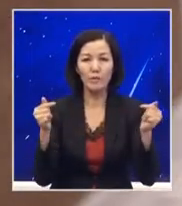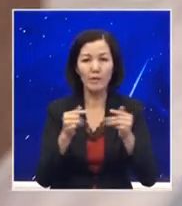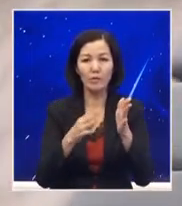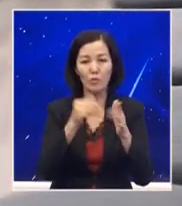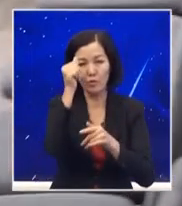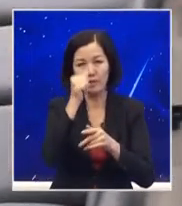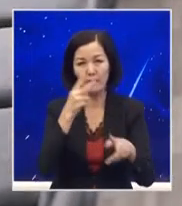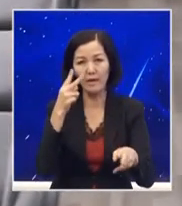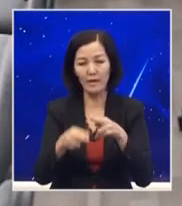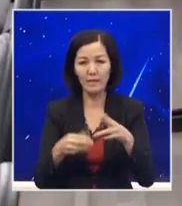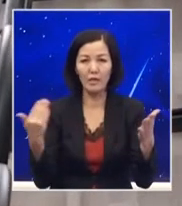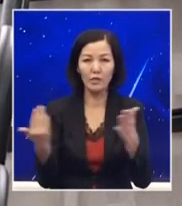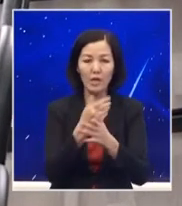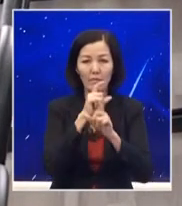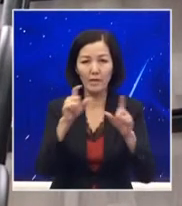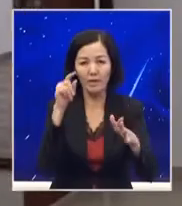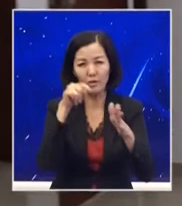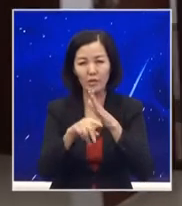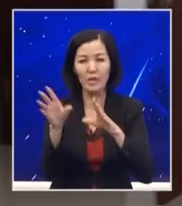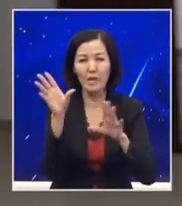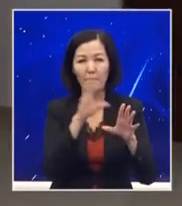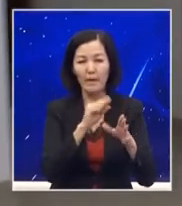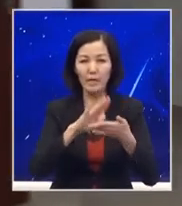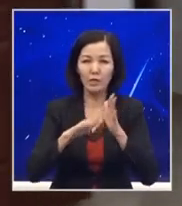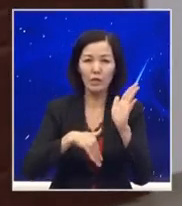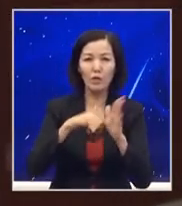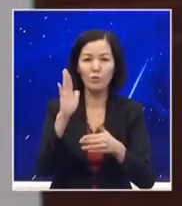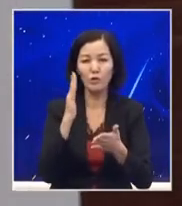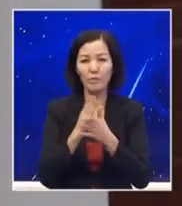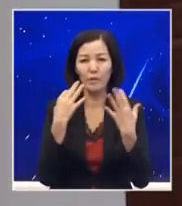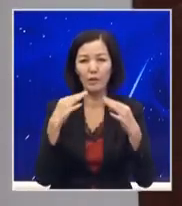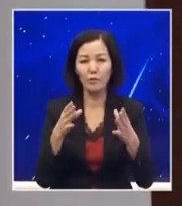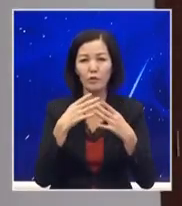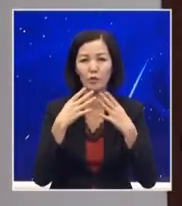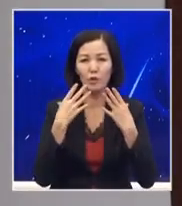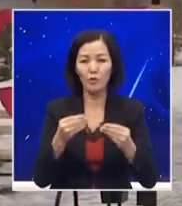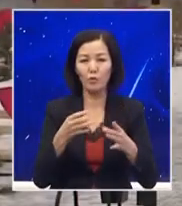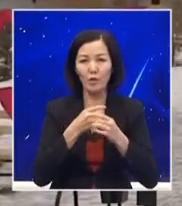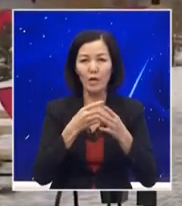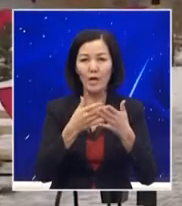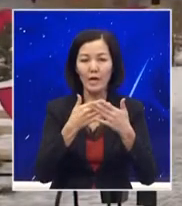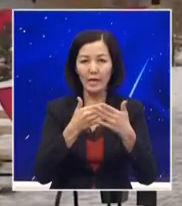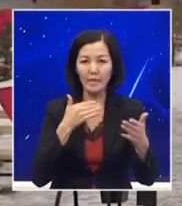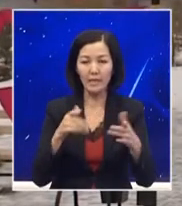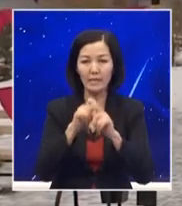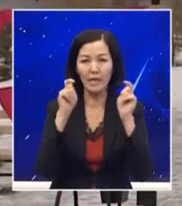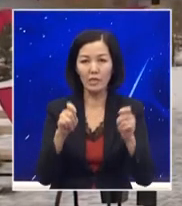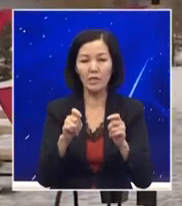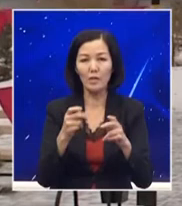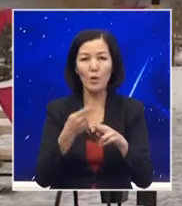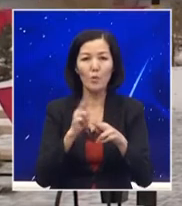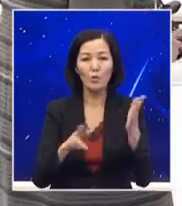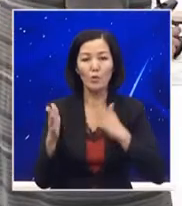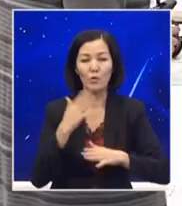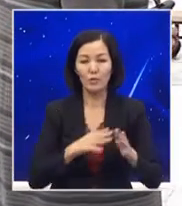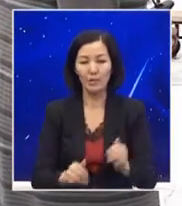айда аяқтаған. Заманауи мекемеде барлық жағдай жасалған. Тәуелсіздік күнімен тұспа-тұс ашылған орталық сала мамандарына ерекше қуаныш сыйлап